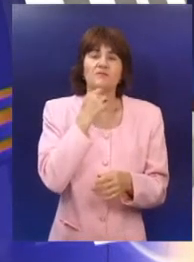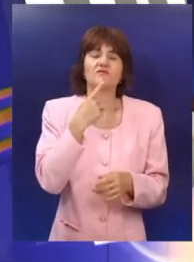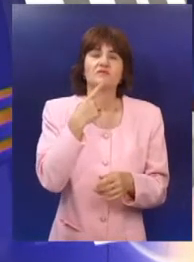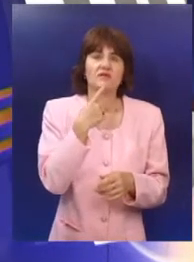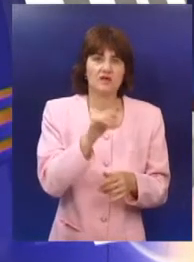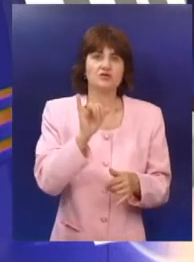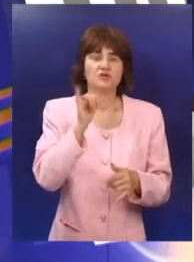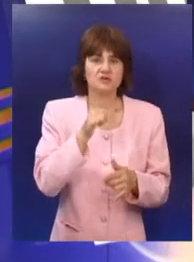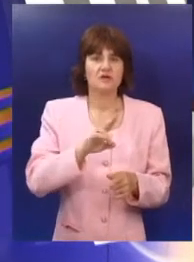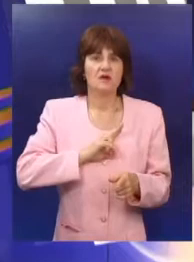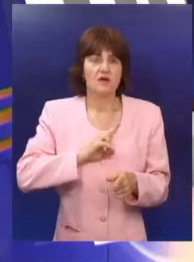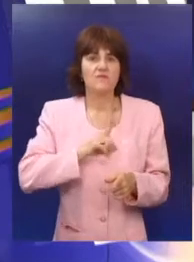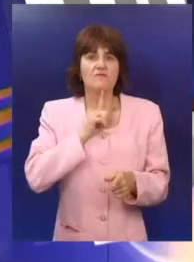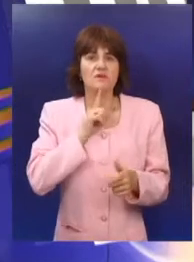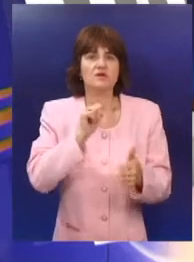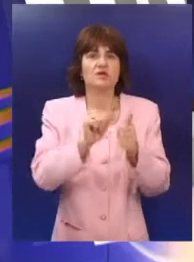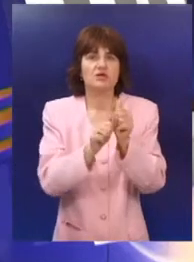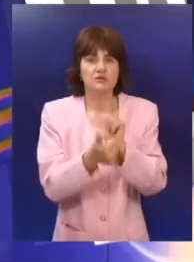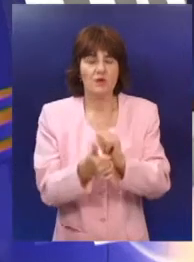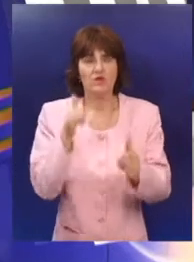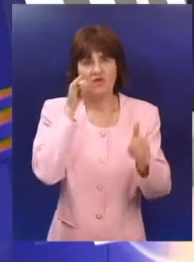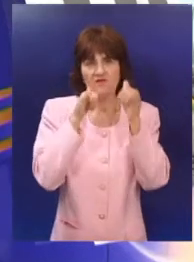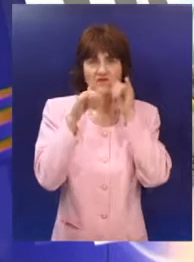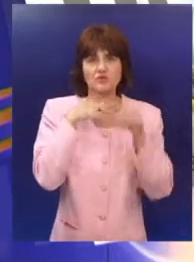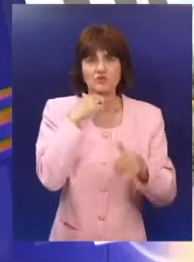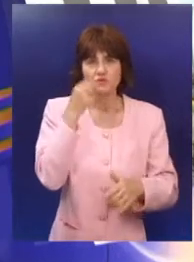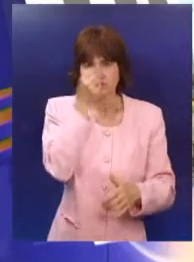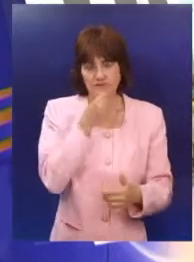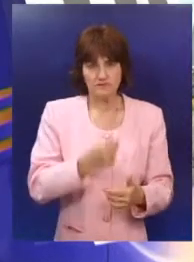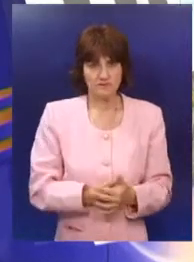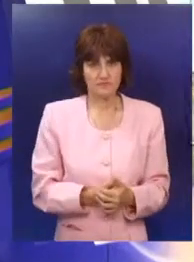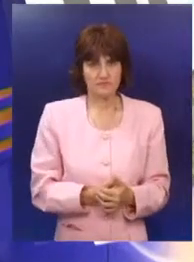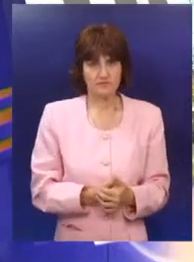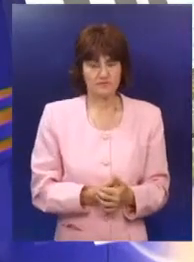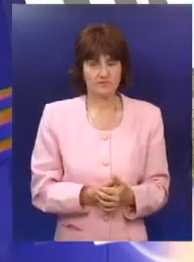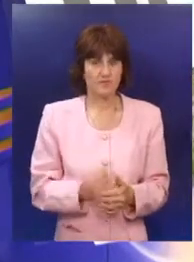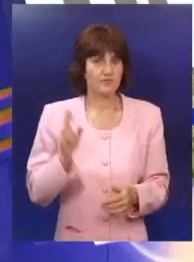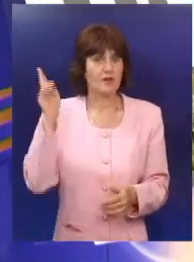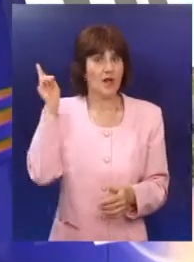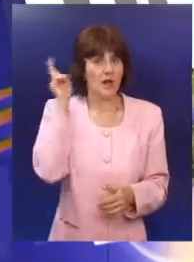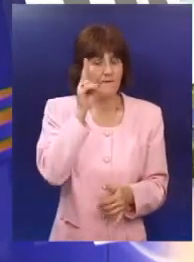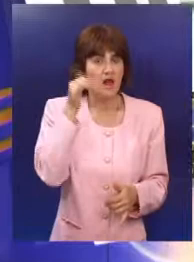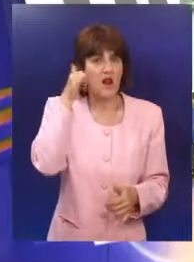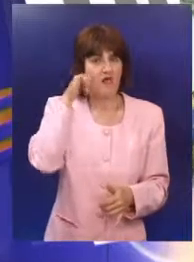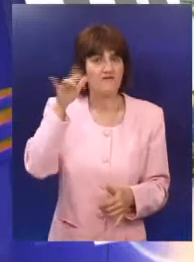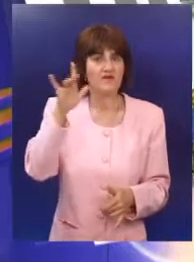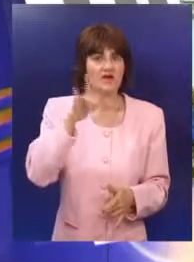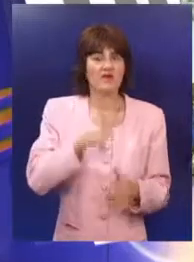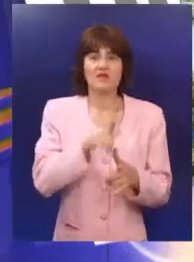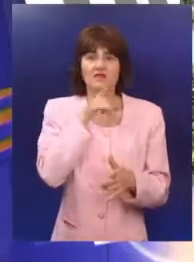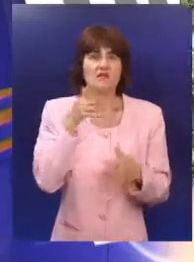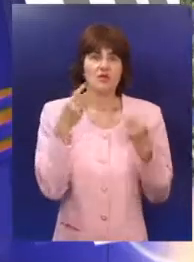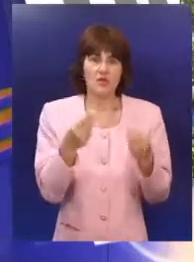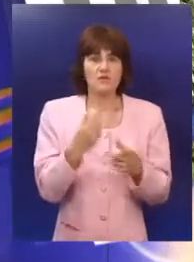uglavnom oslanjaju na sportiste ili porodične vikend ture. Palić je izvrsno mesto za vikend odmor, što potvrđuju i